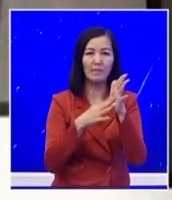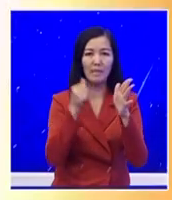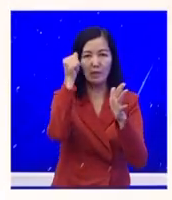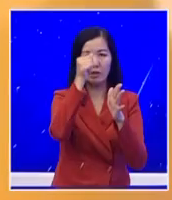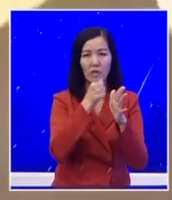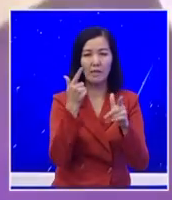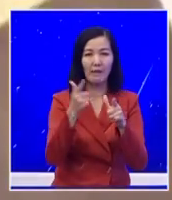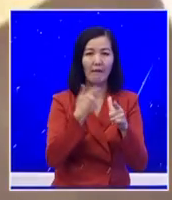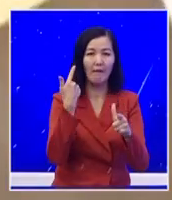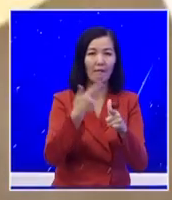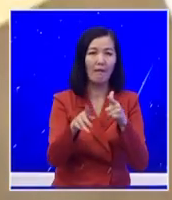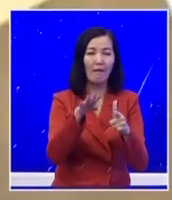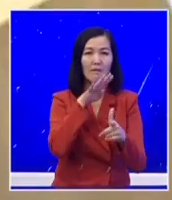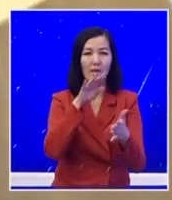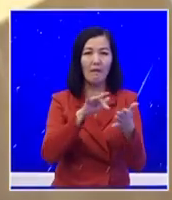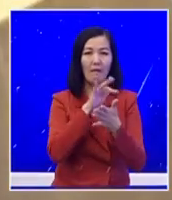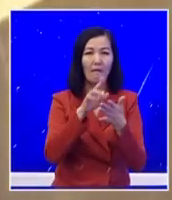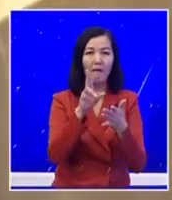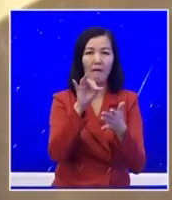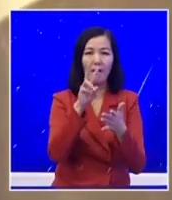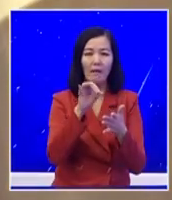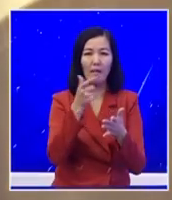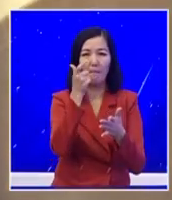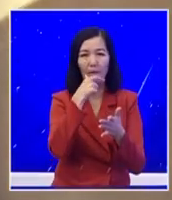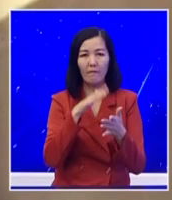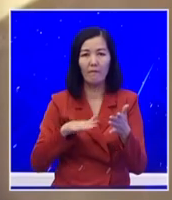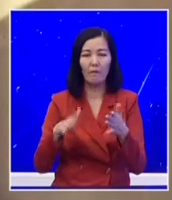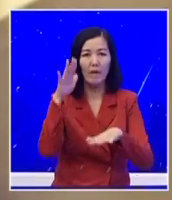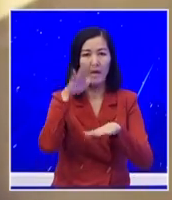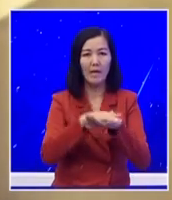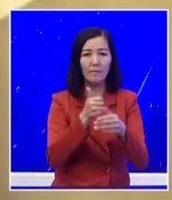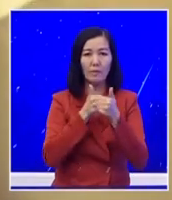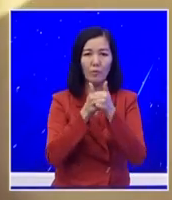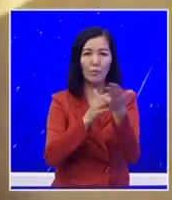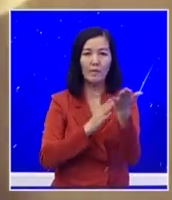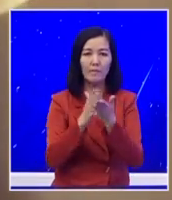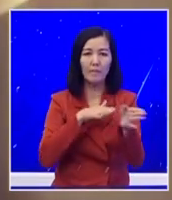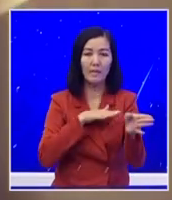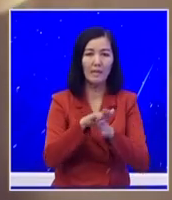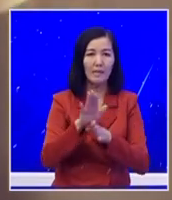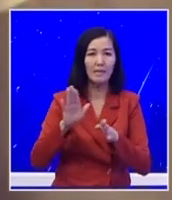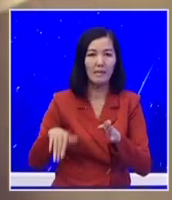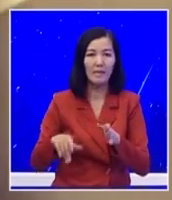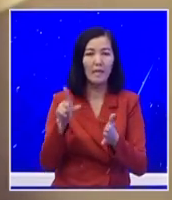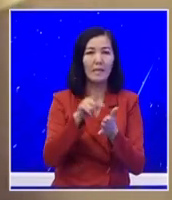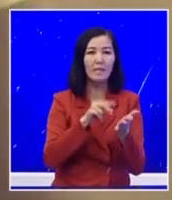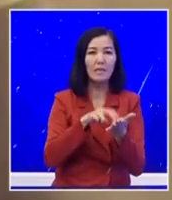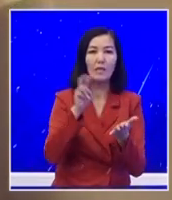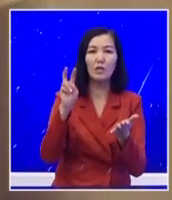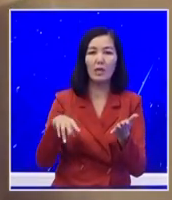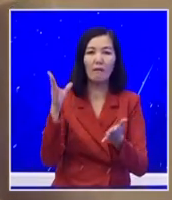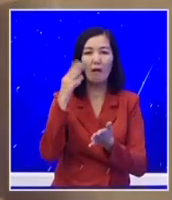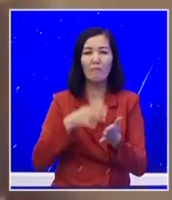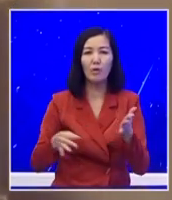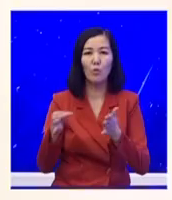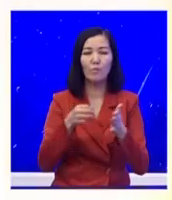1997-2008 жылдар аралығында Текелі қаласы, Қаратау, Панфилов аудандары әкімдерінің орынбасары қызметтерін атқарды. Кейіннен зейнетке